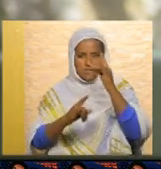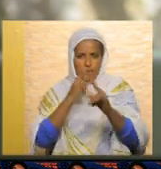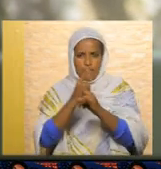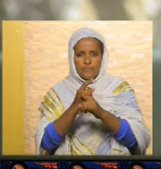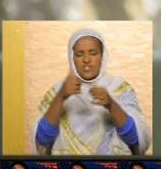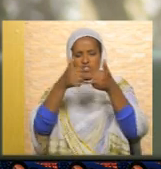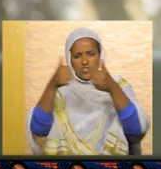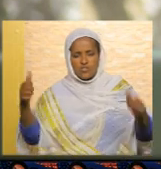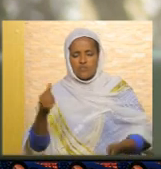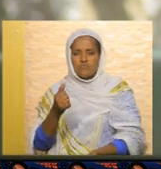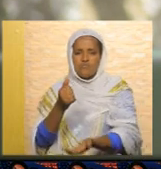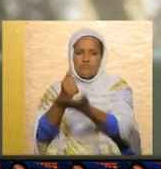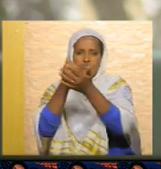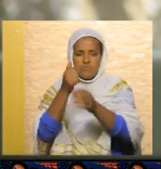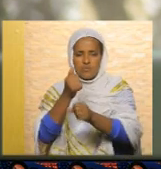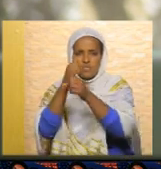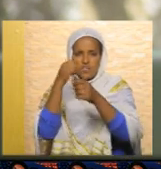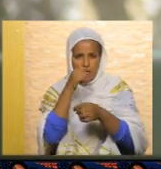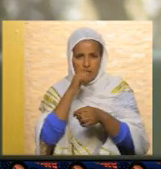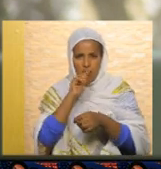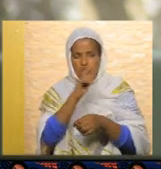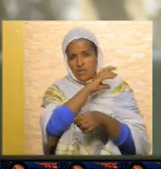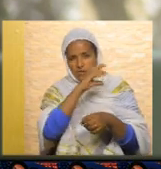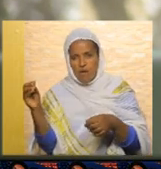በሴቷ መሪ በንግስት ዘውዲቱ ጊዜ ነው።